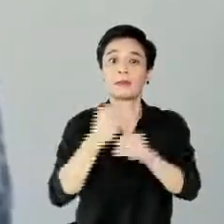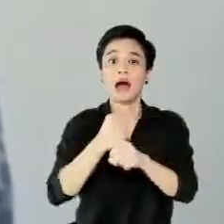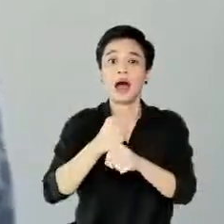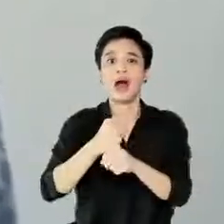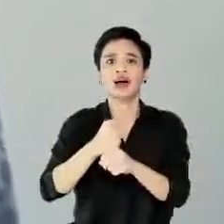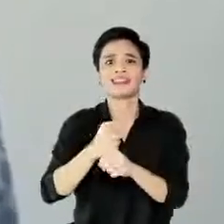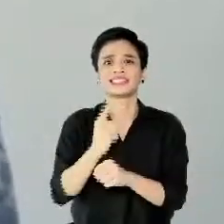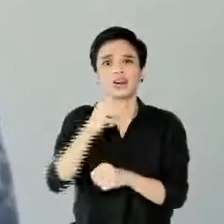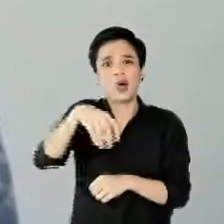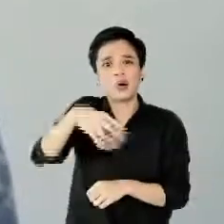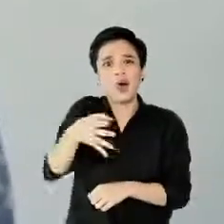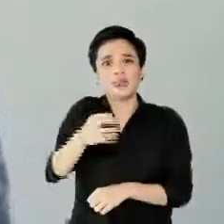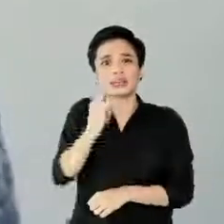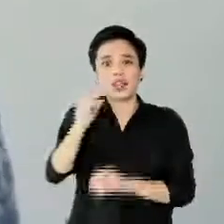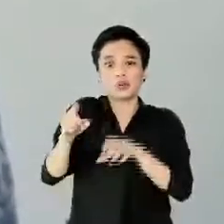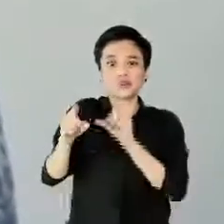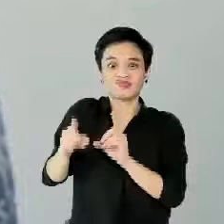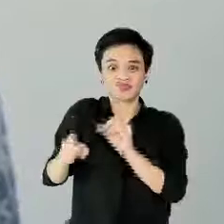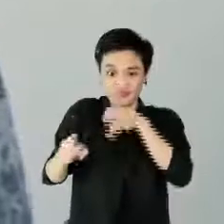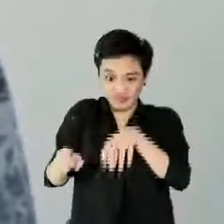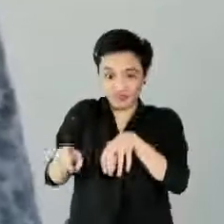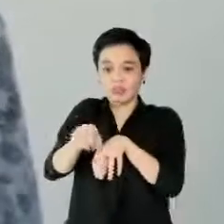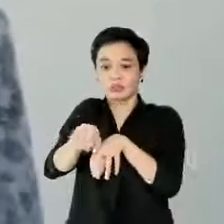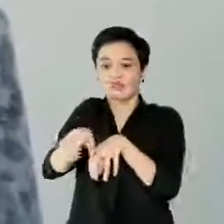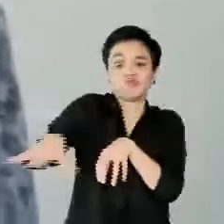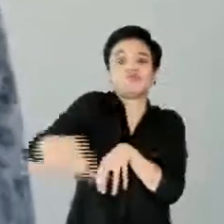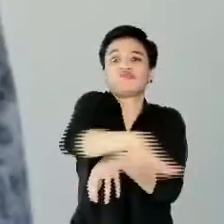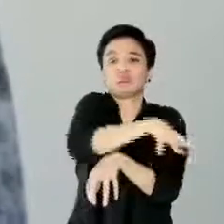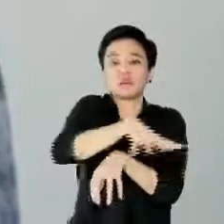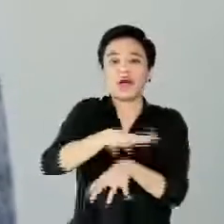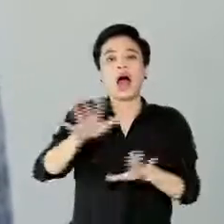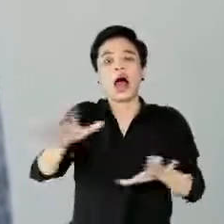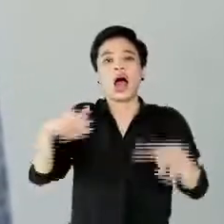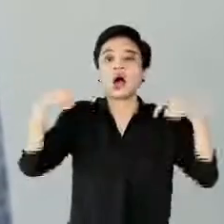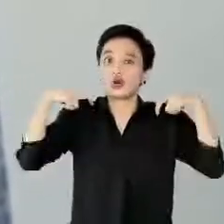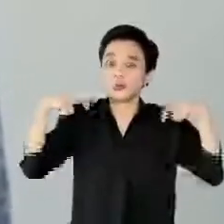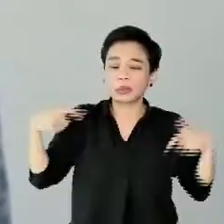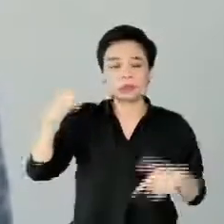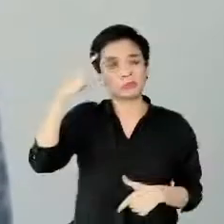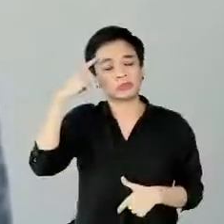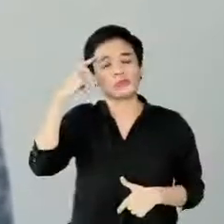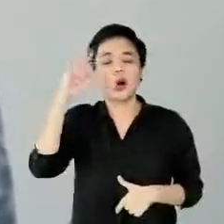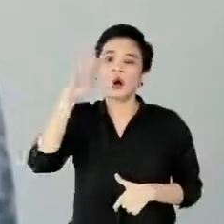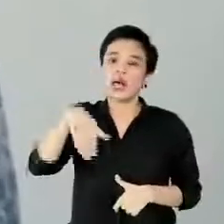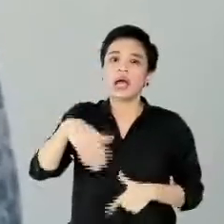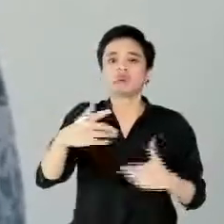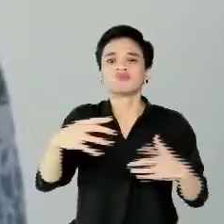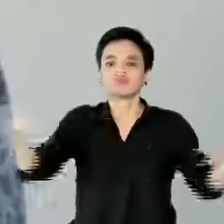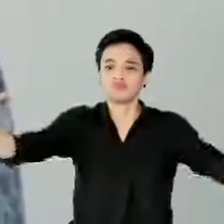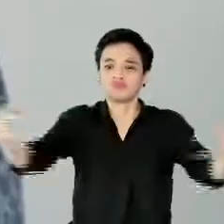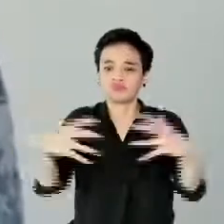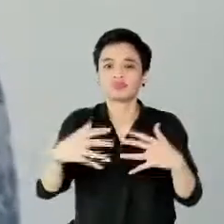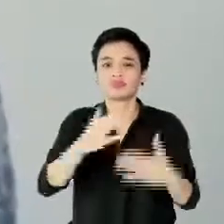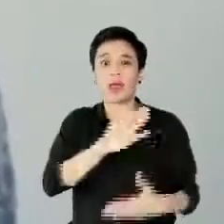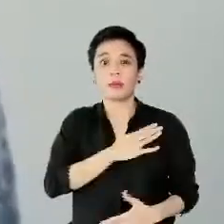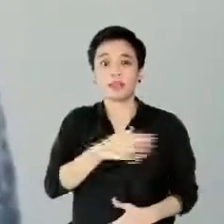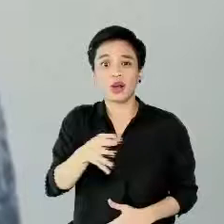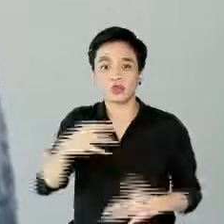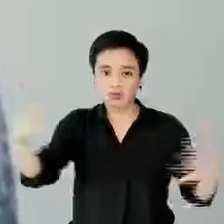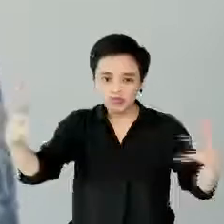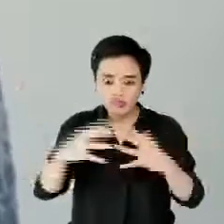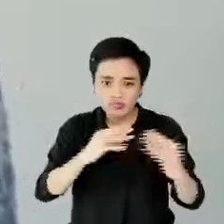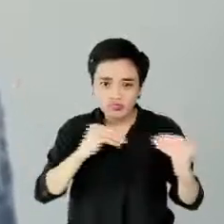gubernur rapat dengan Bupati Walikota betul sekarang dah kita pendekatan regional Aceh